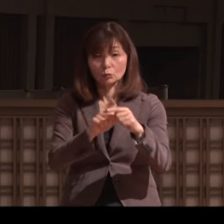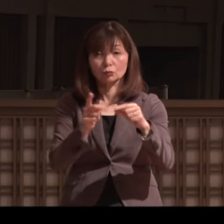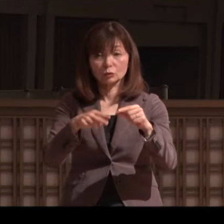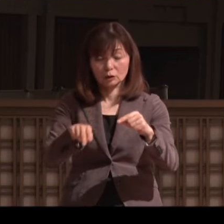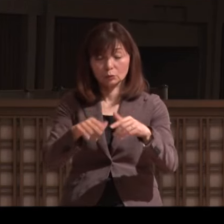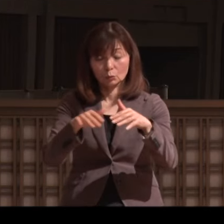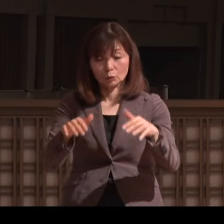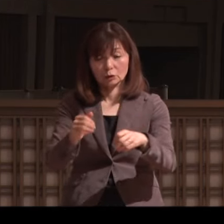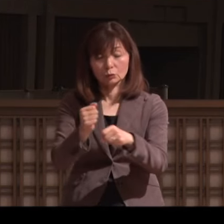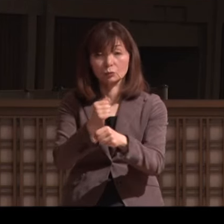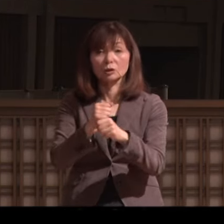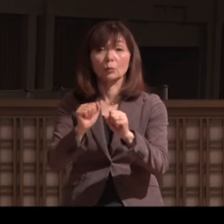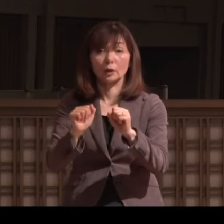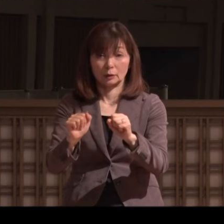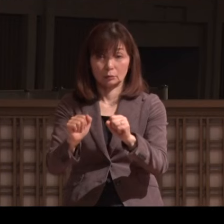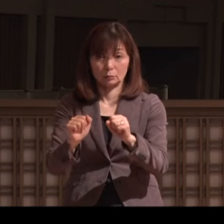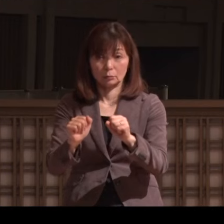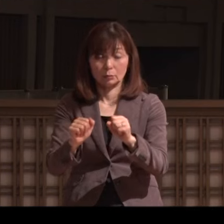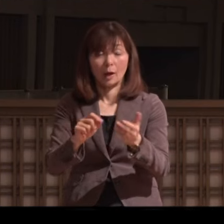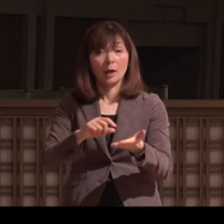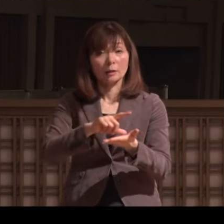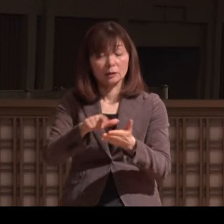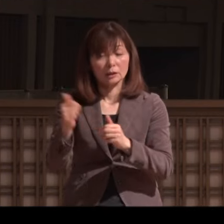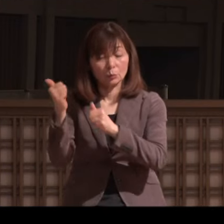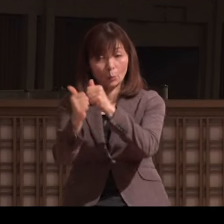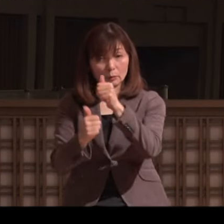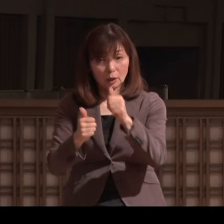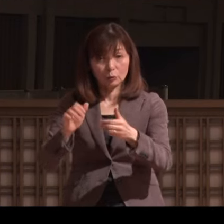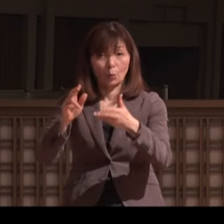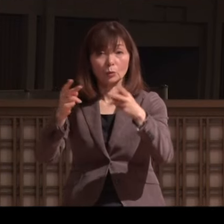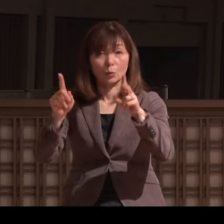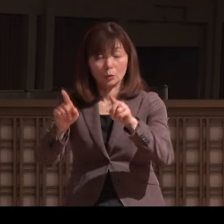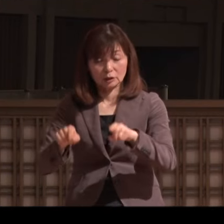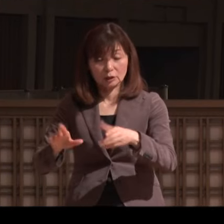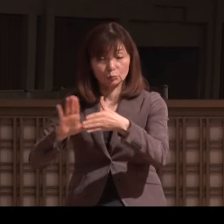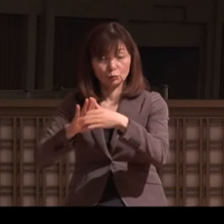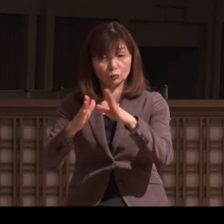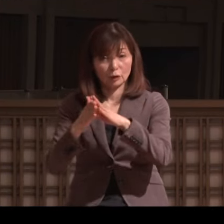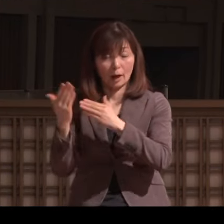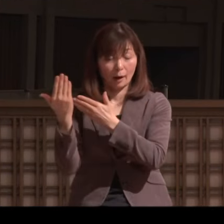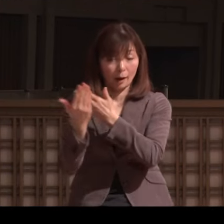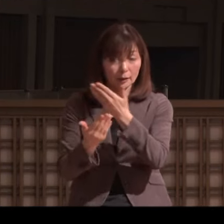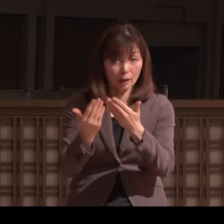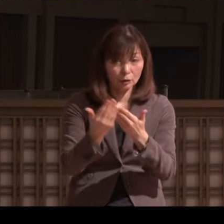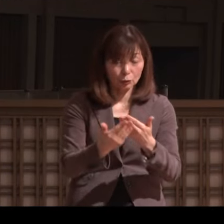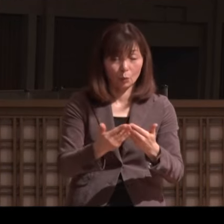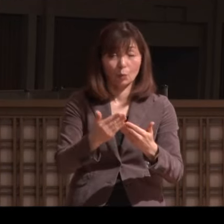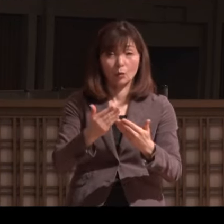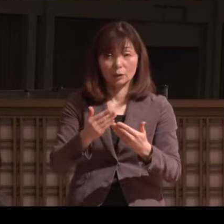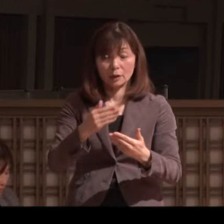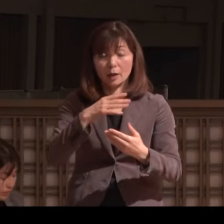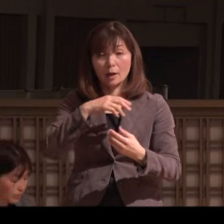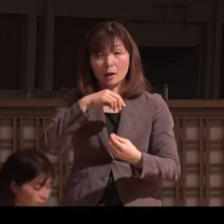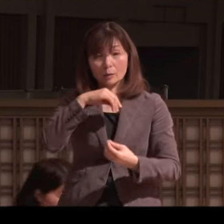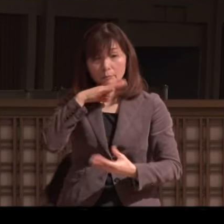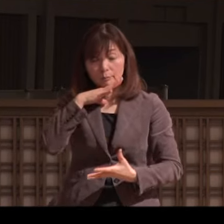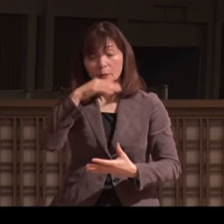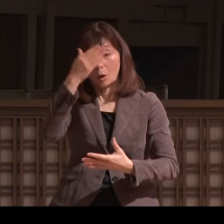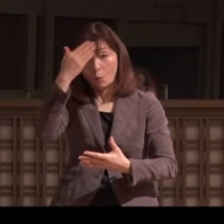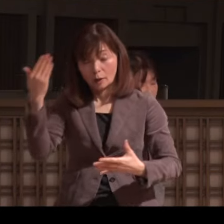おります地域の伝統行事文化の継承と世界観の交流などを主直に取り組むこととし